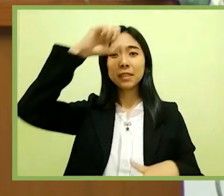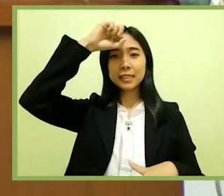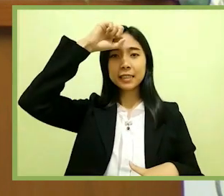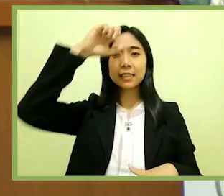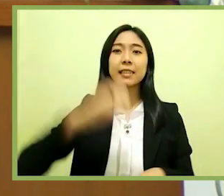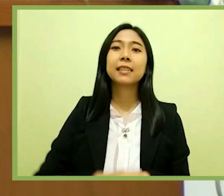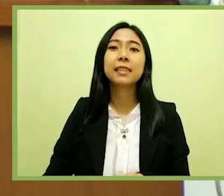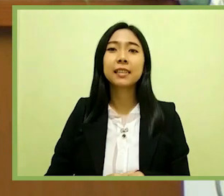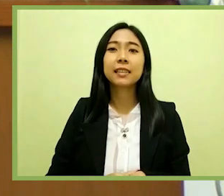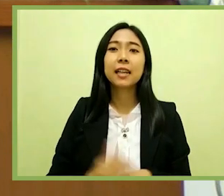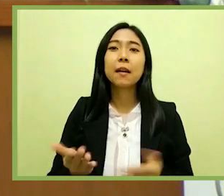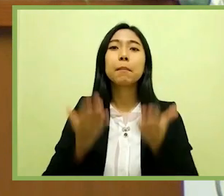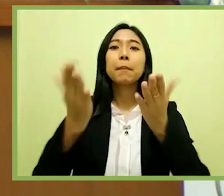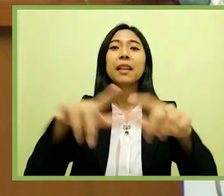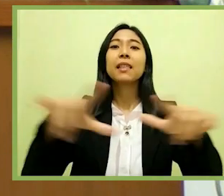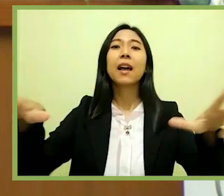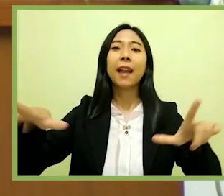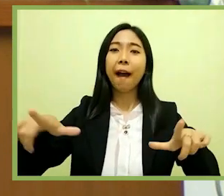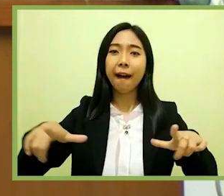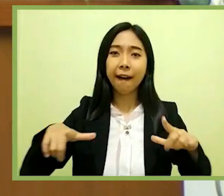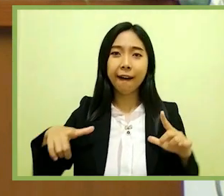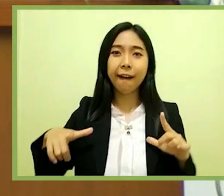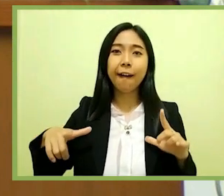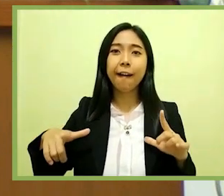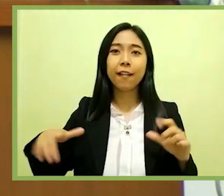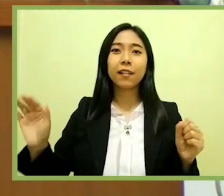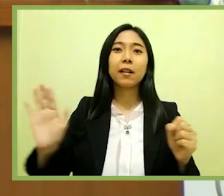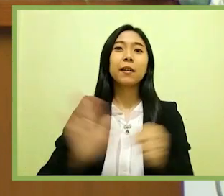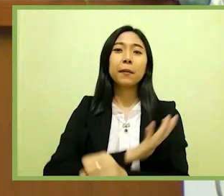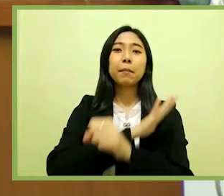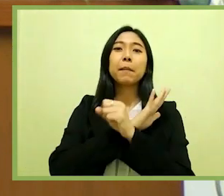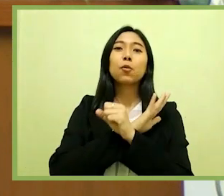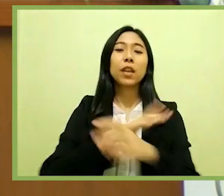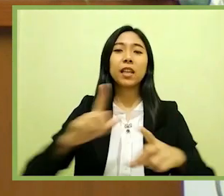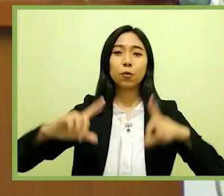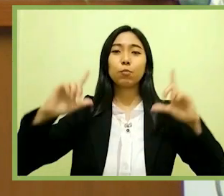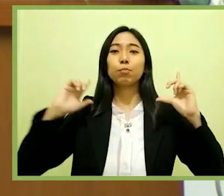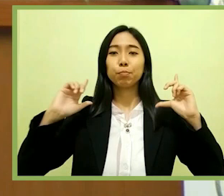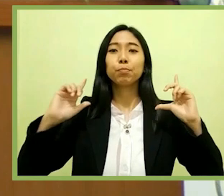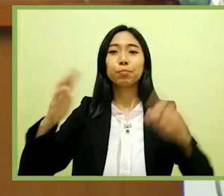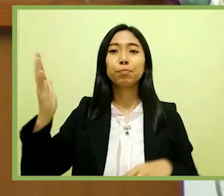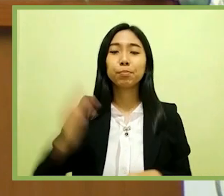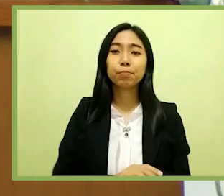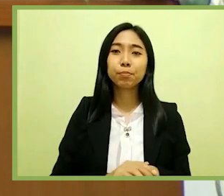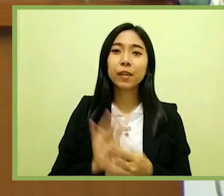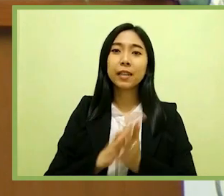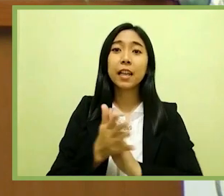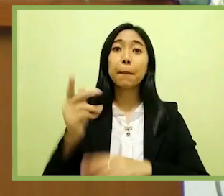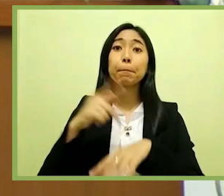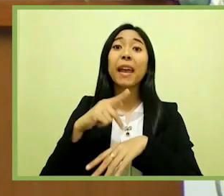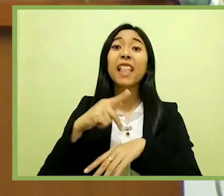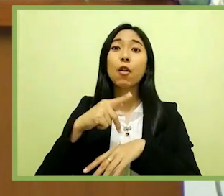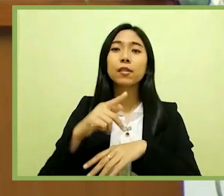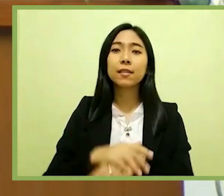dan menyediakan tanah yang menjamin hidup mereka. Saat hari raya Pentakosta,